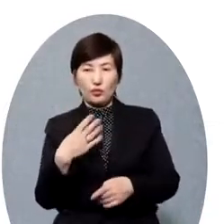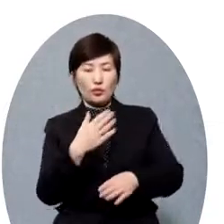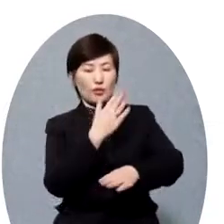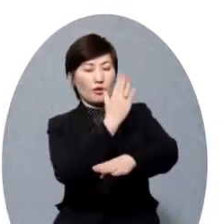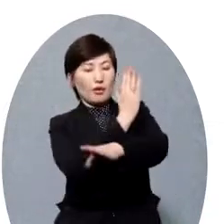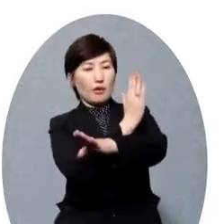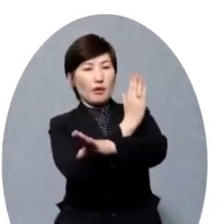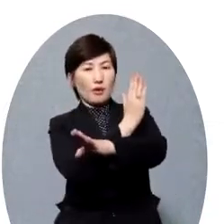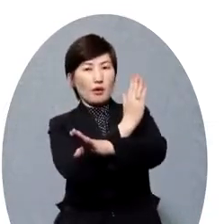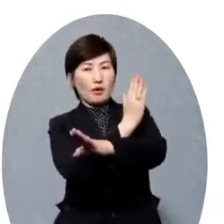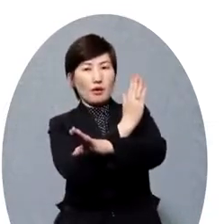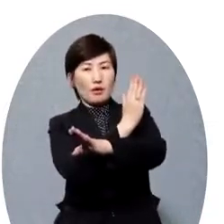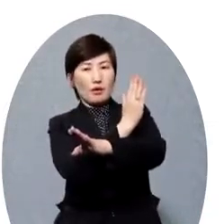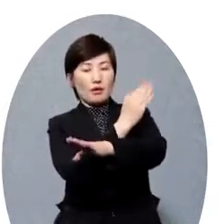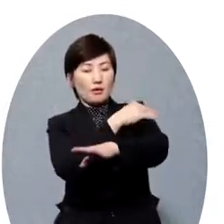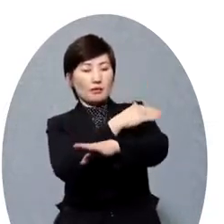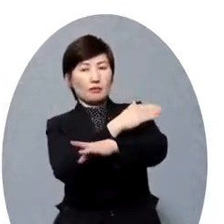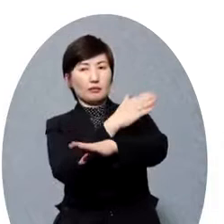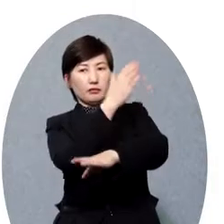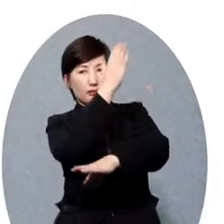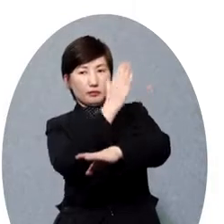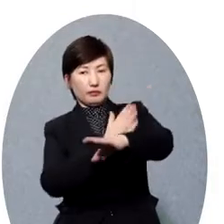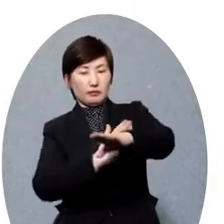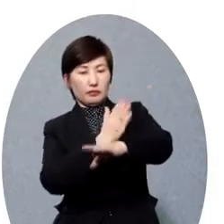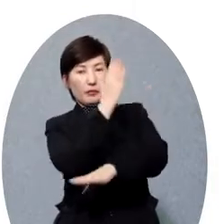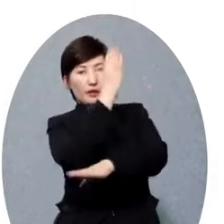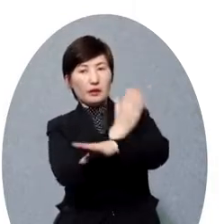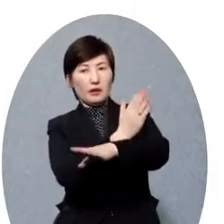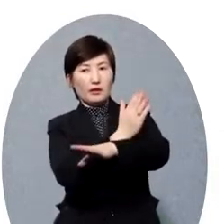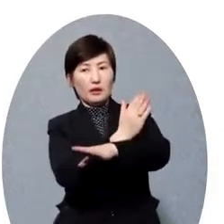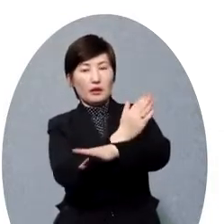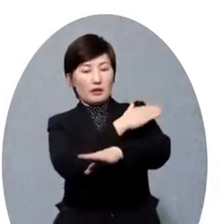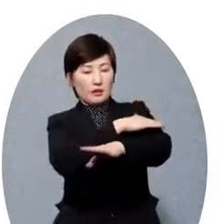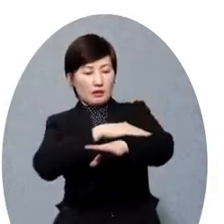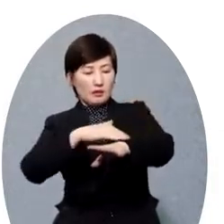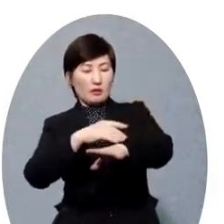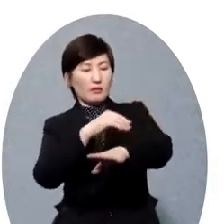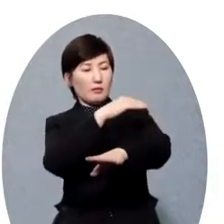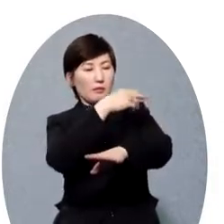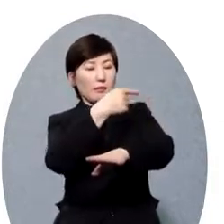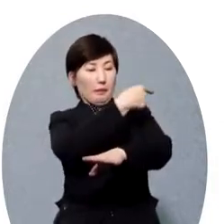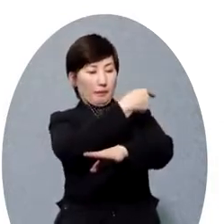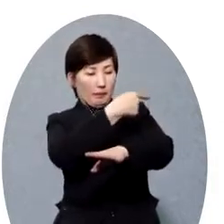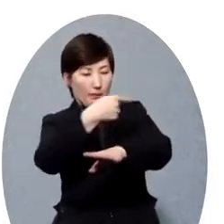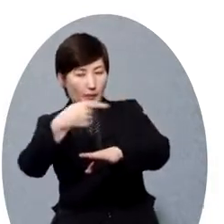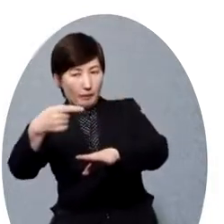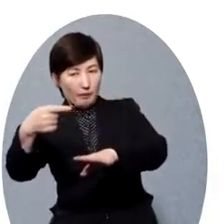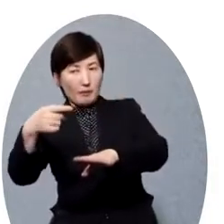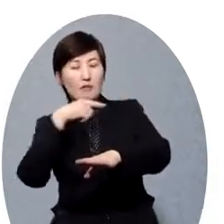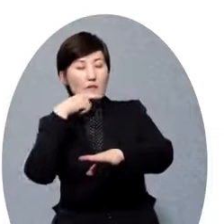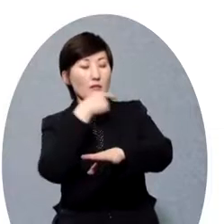Гарапаг нь Y тэнхлэгийн 0, 4 цэгийг дайрсан OX тэнхлэгтэй